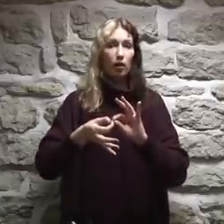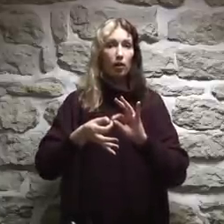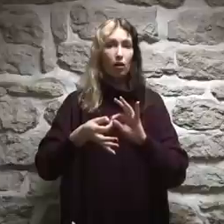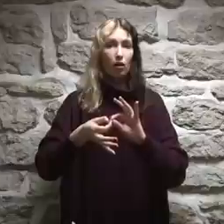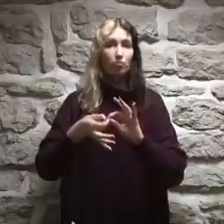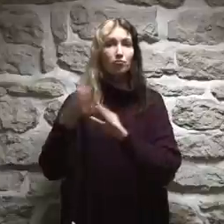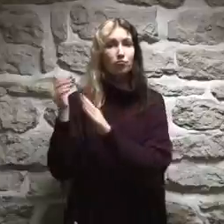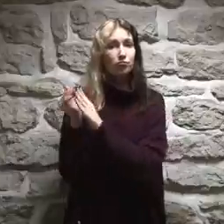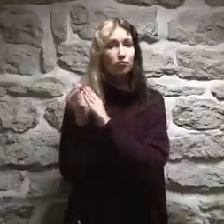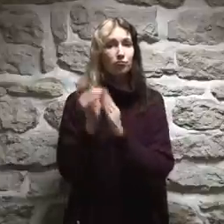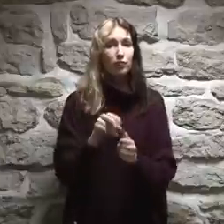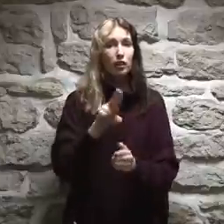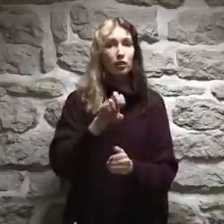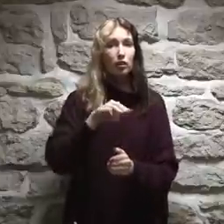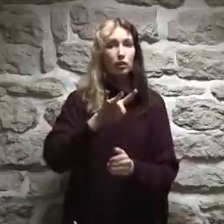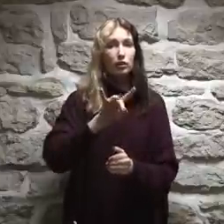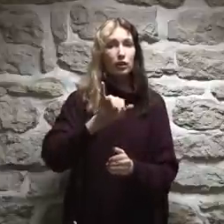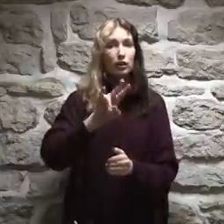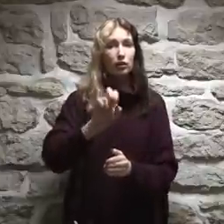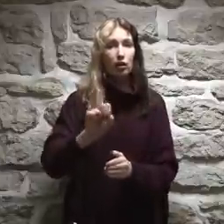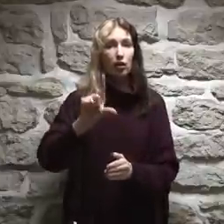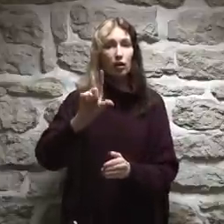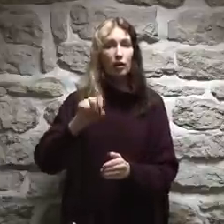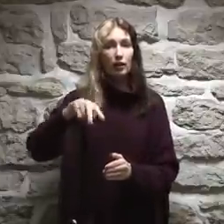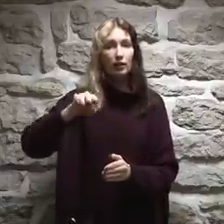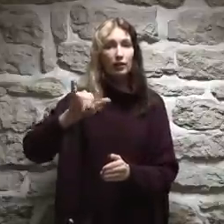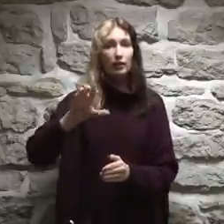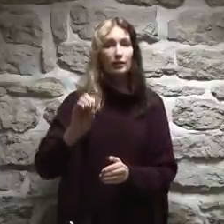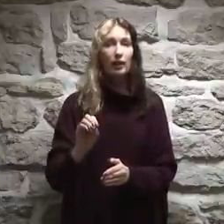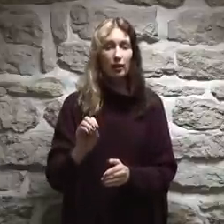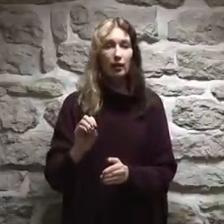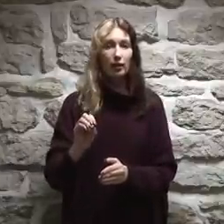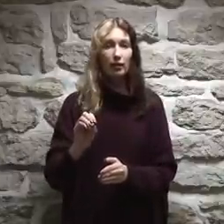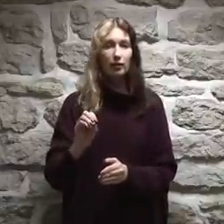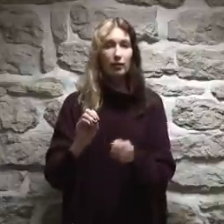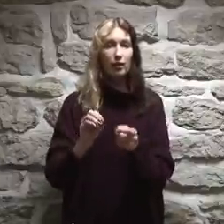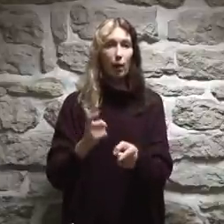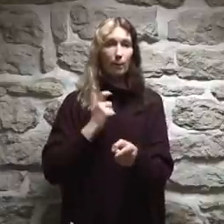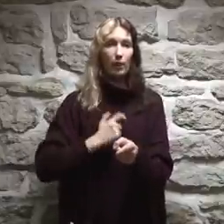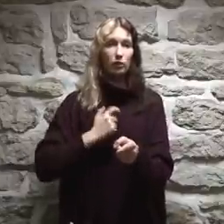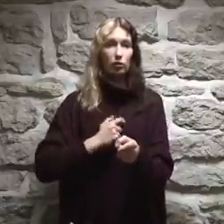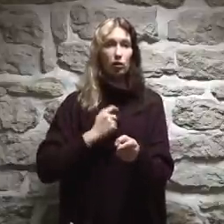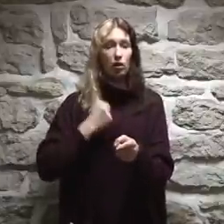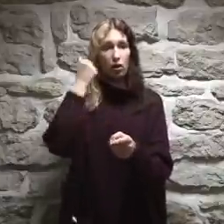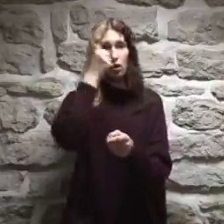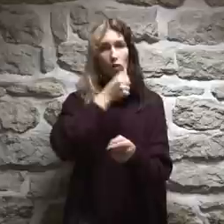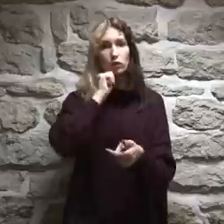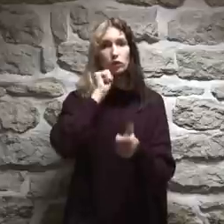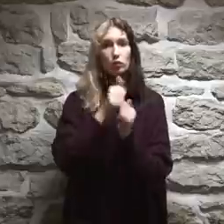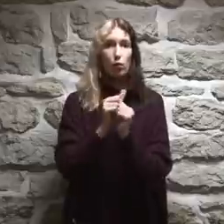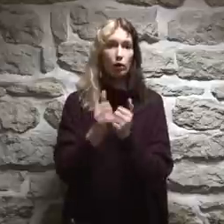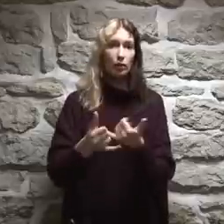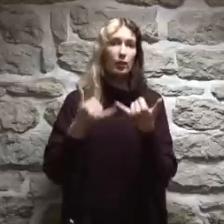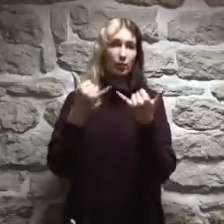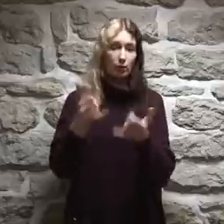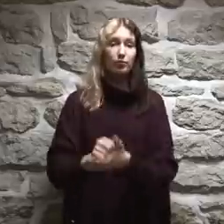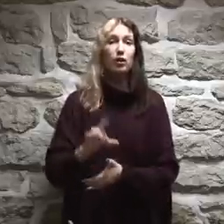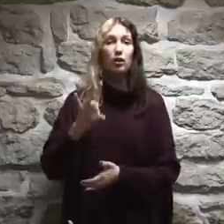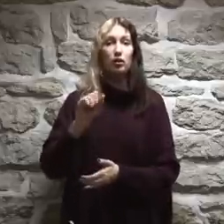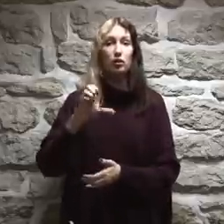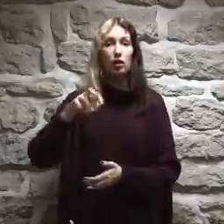lainetusest tuleb ka Katrina Lehise personaalne aasta spordipreemia. Rasmus